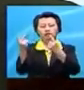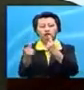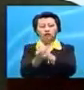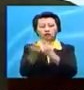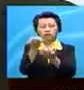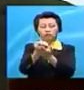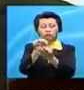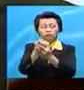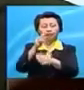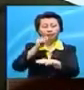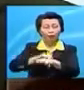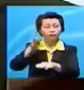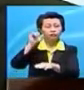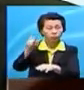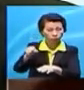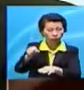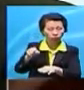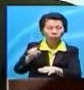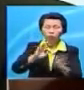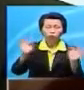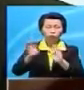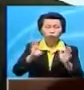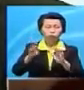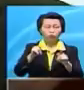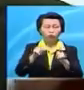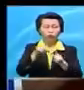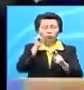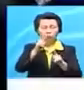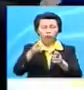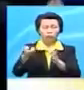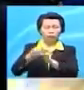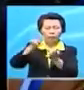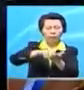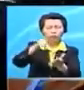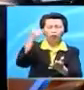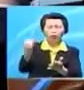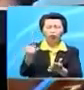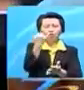pada ketika itu. It is not absolute interpretation.